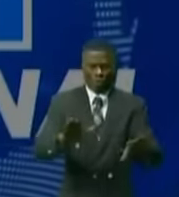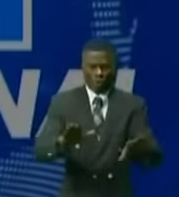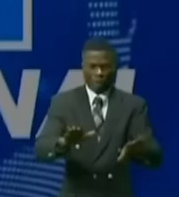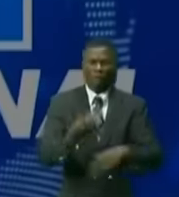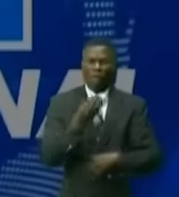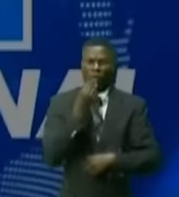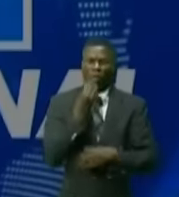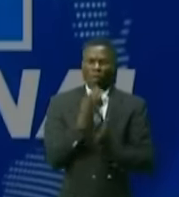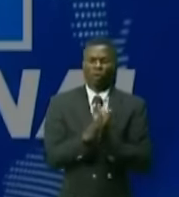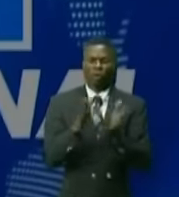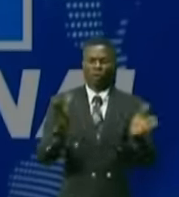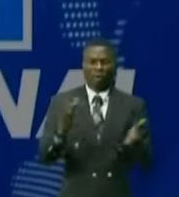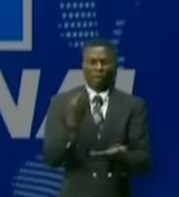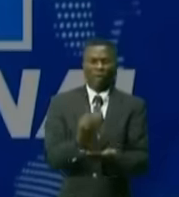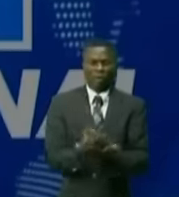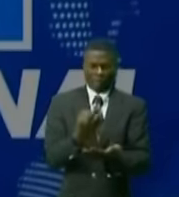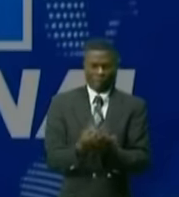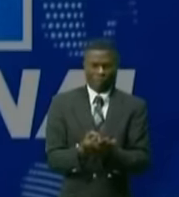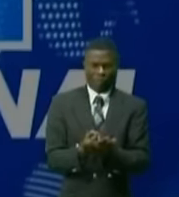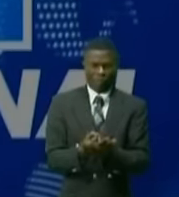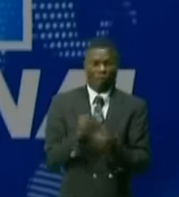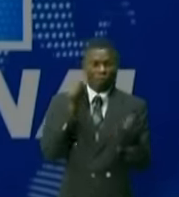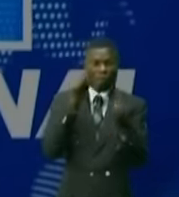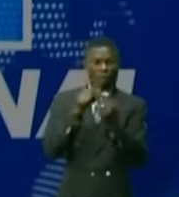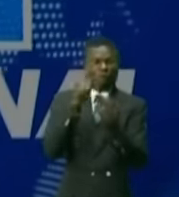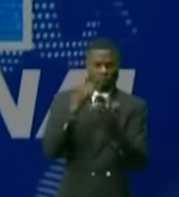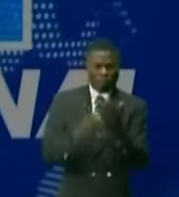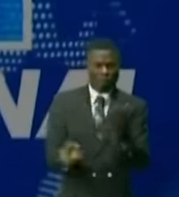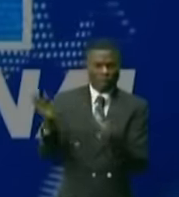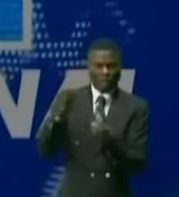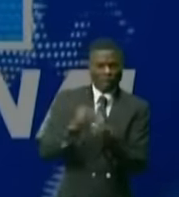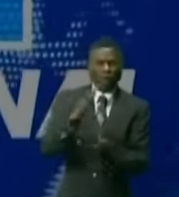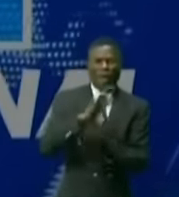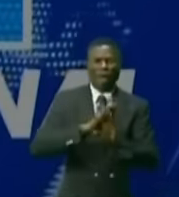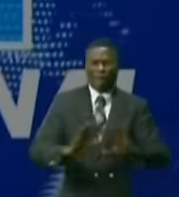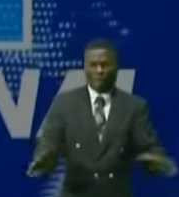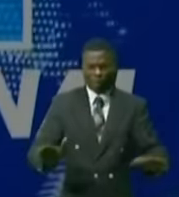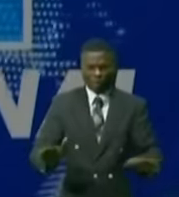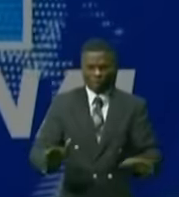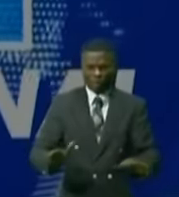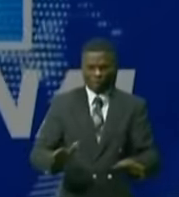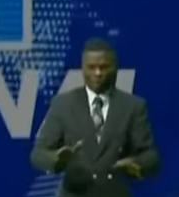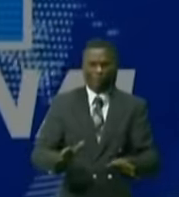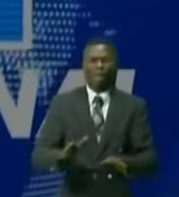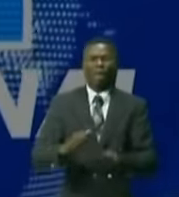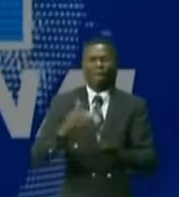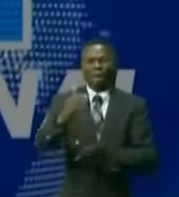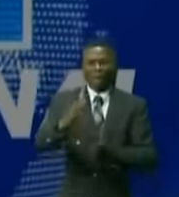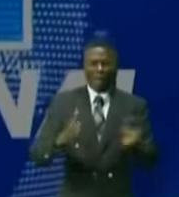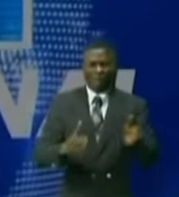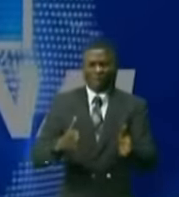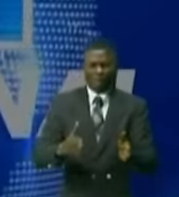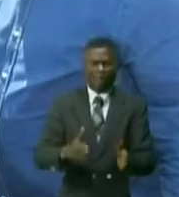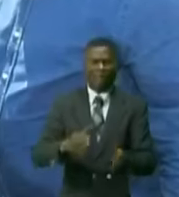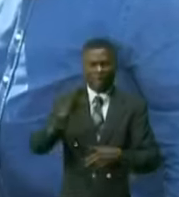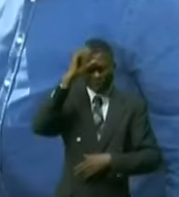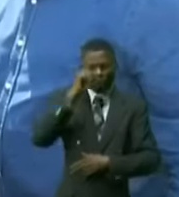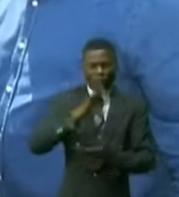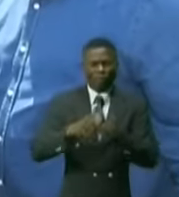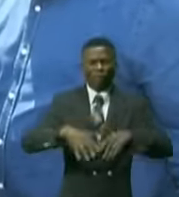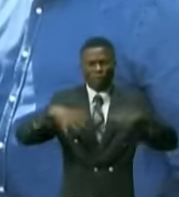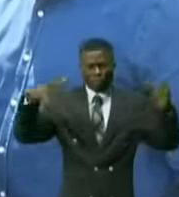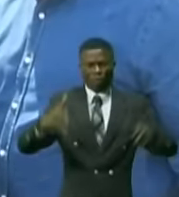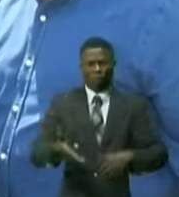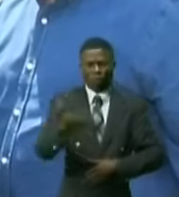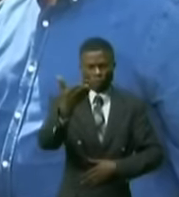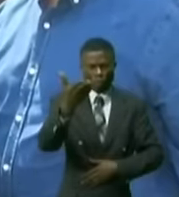de l'inspecteur général des finances. L'objectif, augmenter la capacité à recouvrir les recettes. Rikinzo Ziloya.